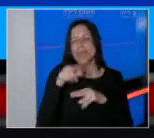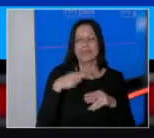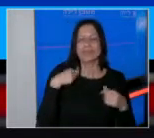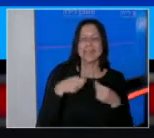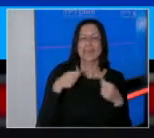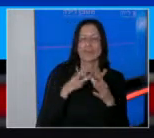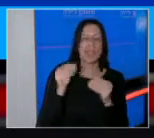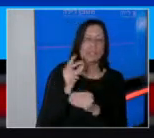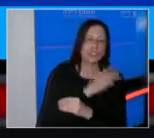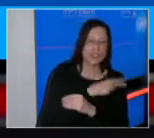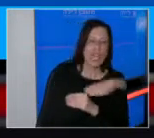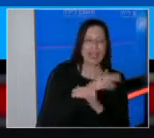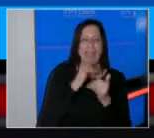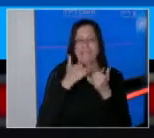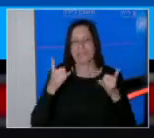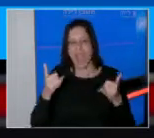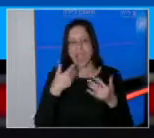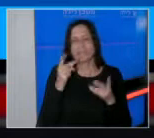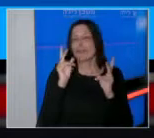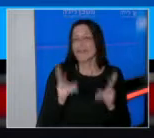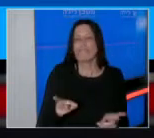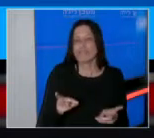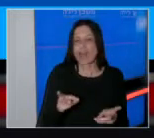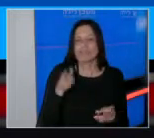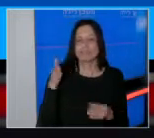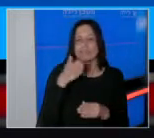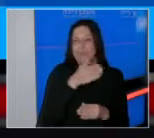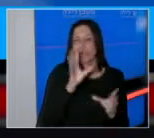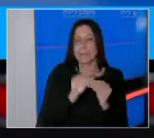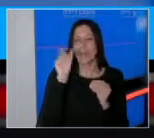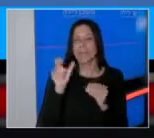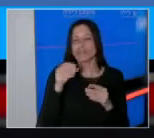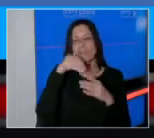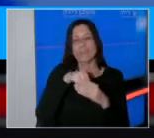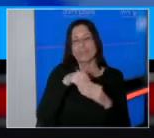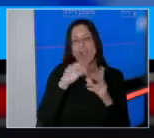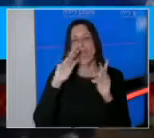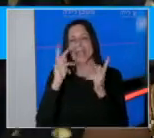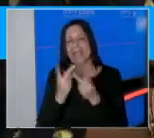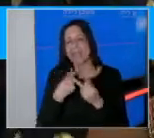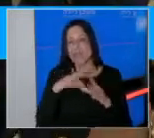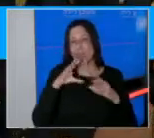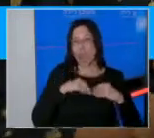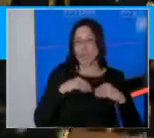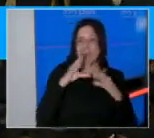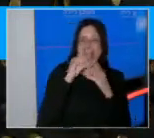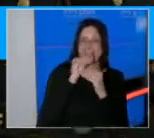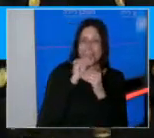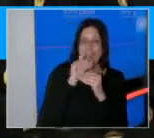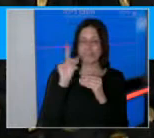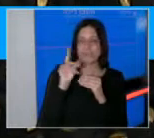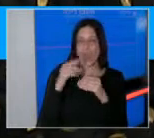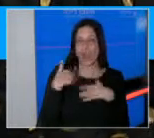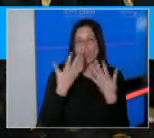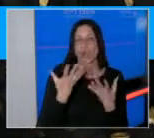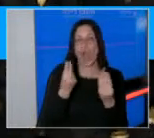עם משטרה, ועם רווחה, ועם כל מי שרק אפשר, עם אנשים בתוך הקהילה, שאלו שכן היו מוכנים לדבר, אבל לא סיפקו יותר